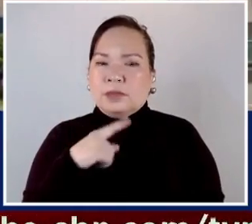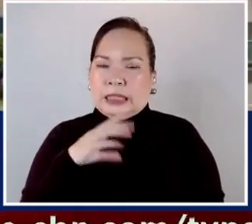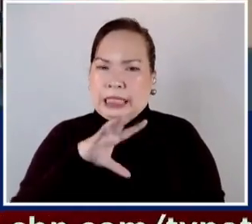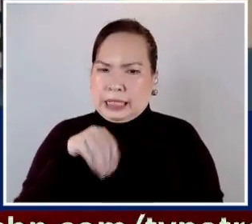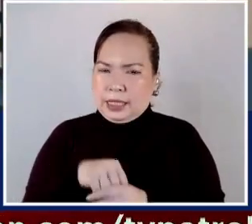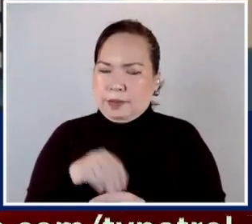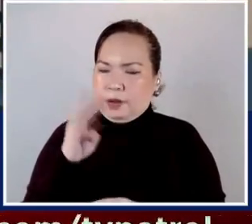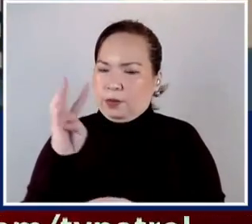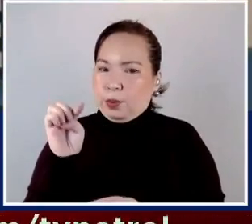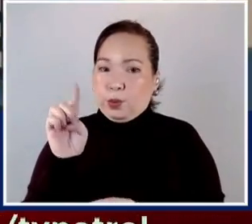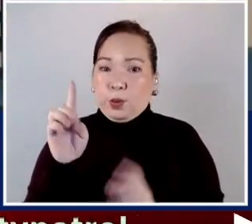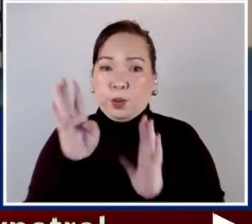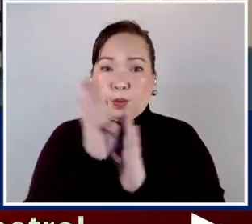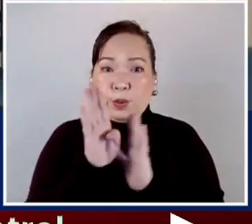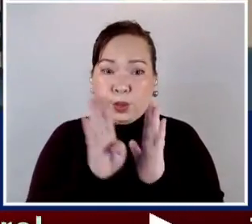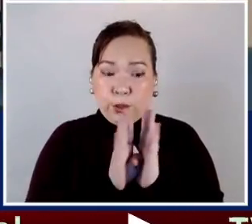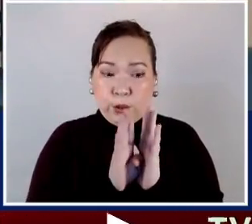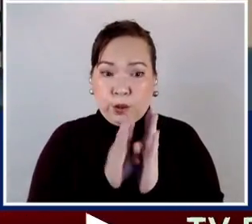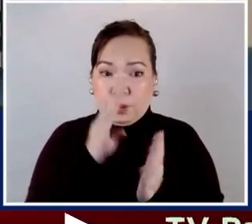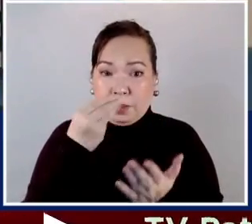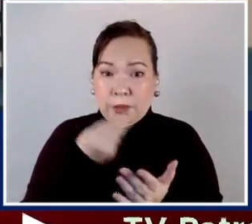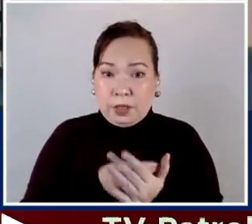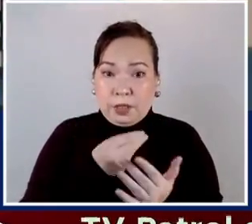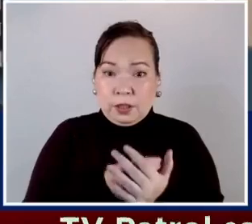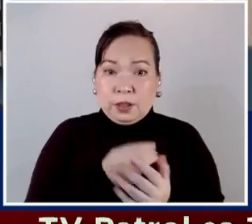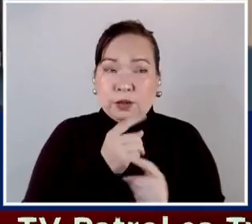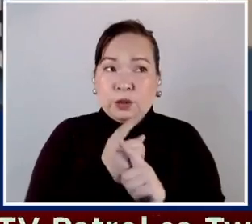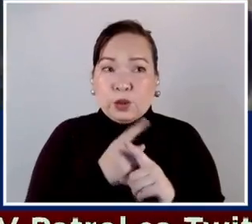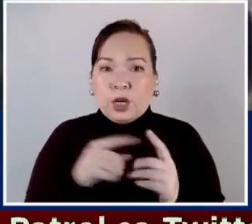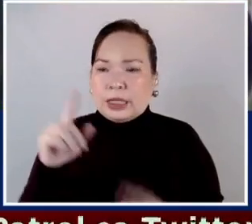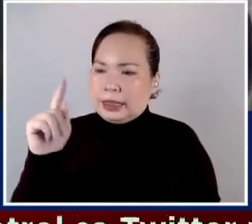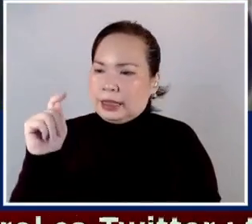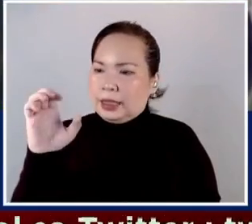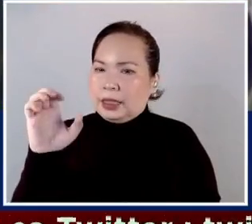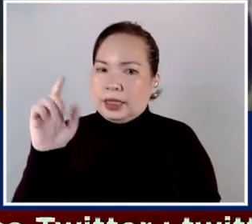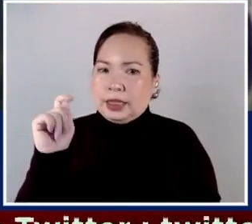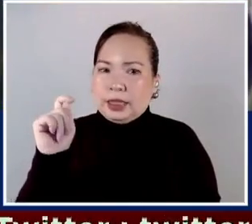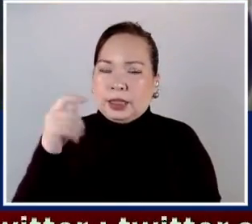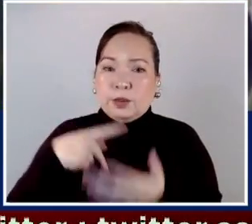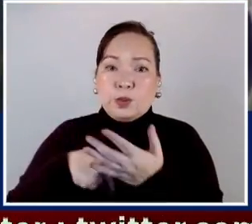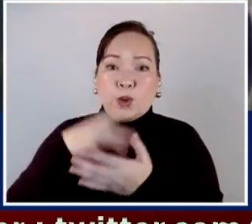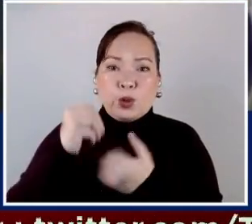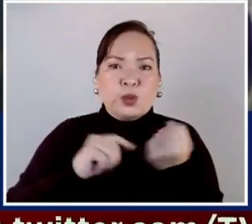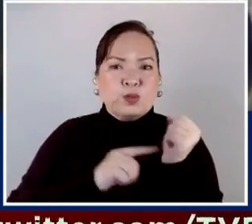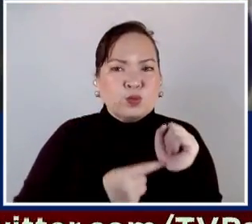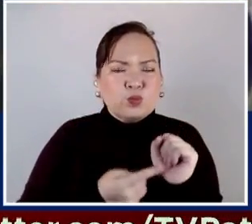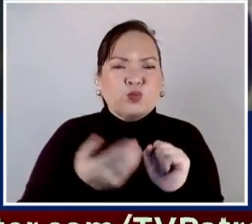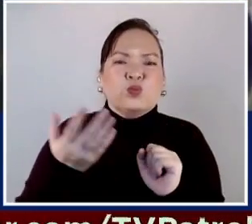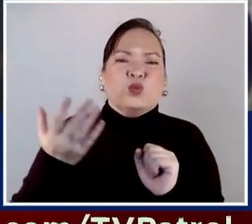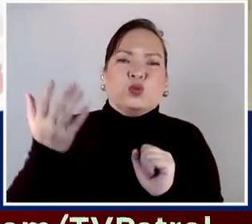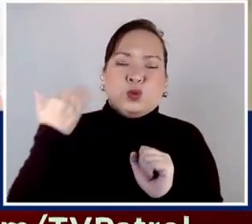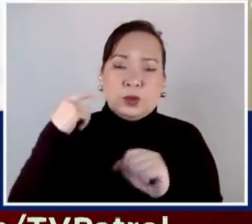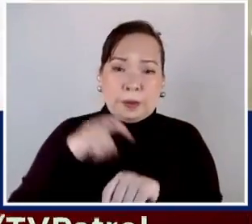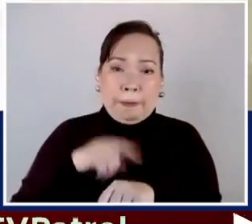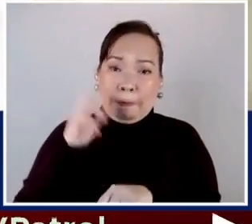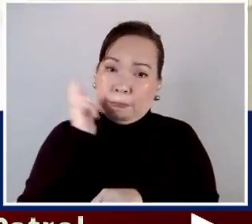billion pesos ng 12.4 billion peso TCT program na sinimulan pa ng Administrasyong